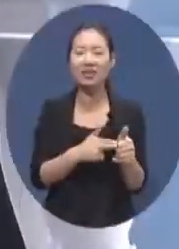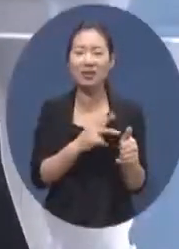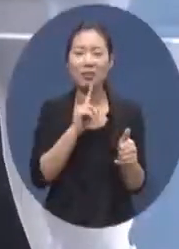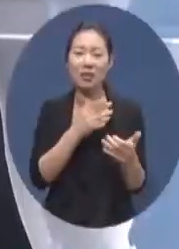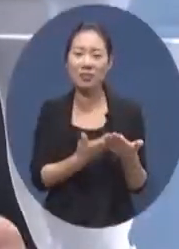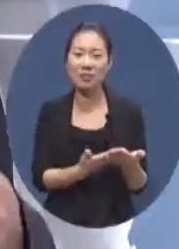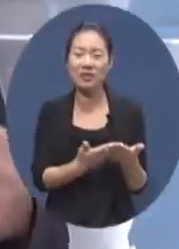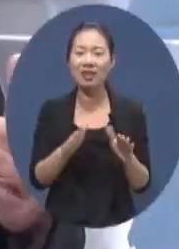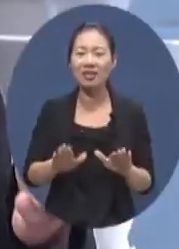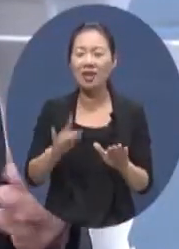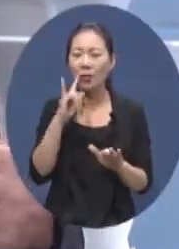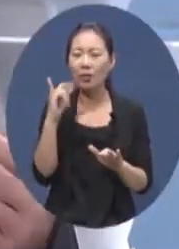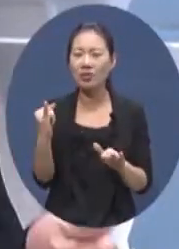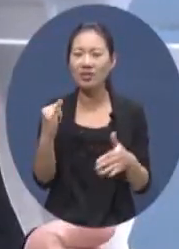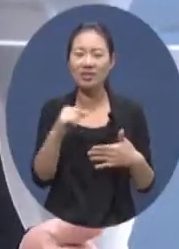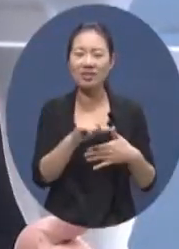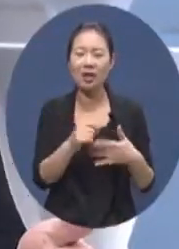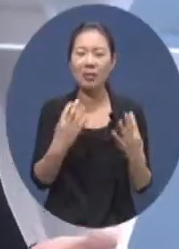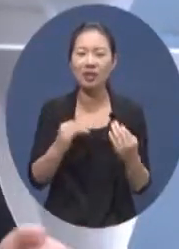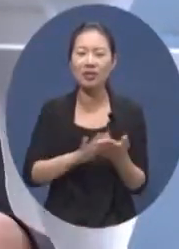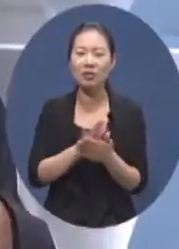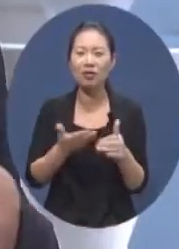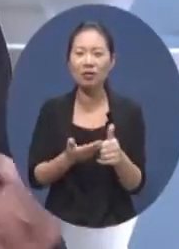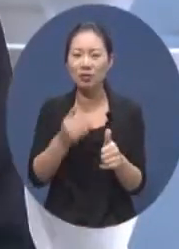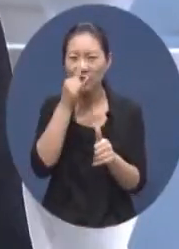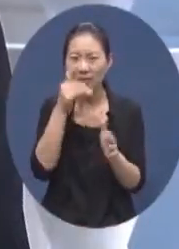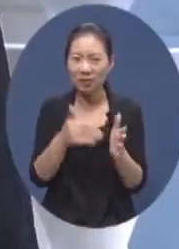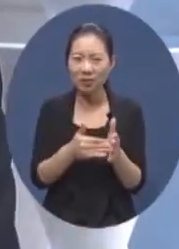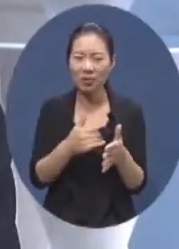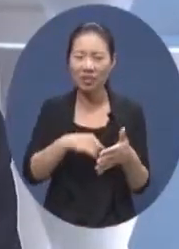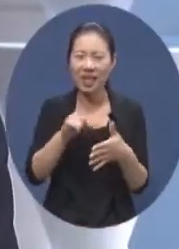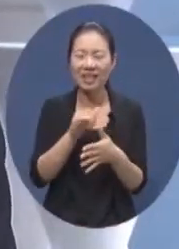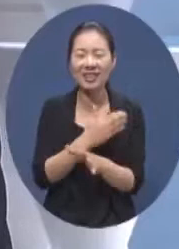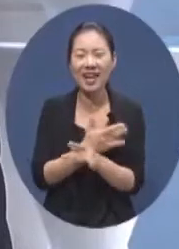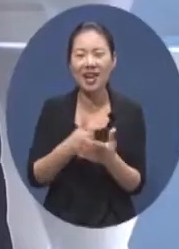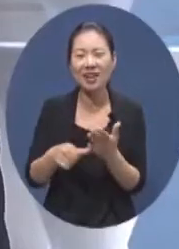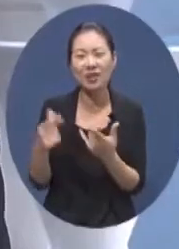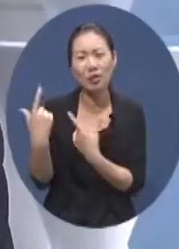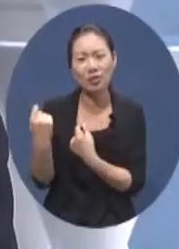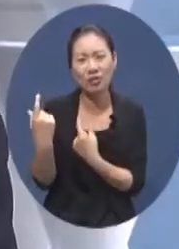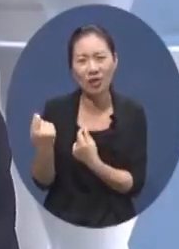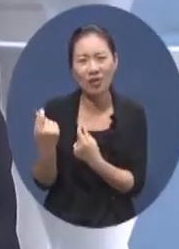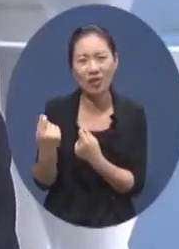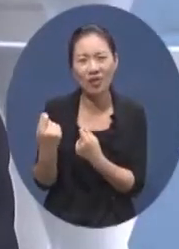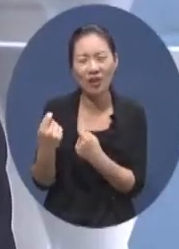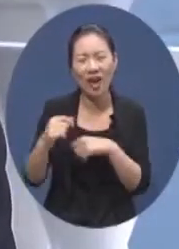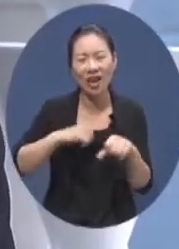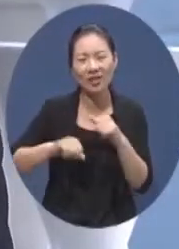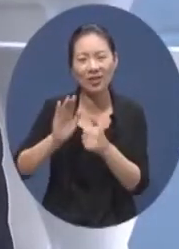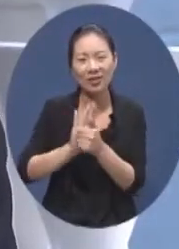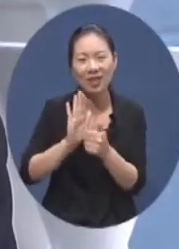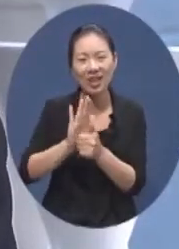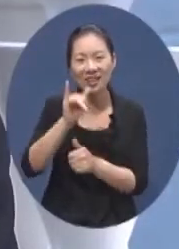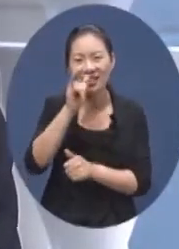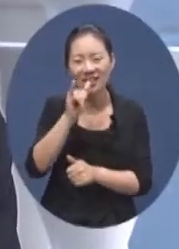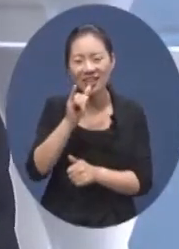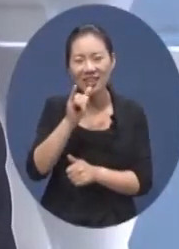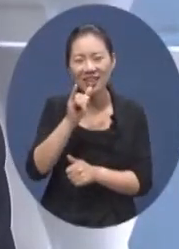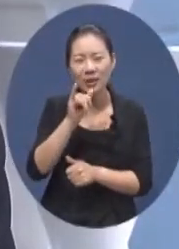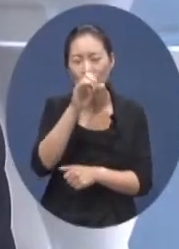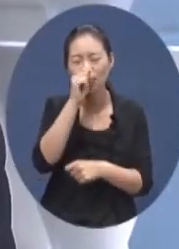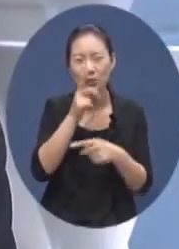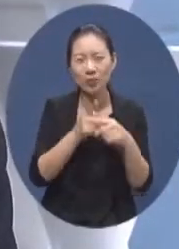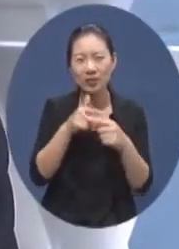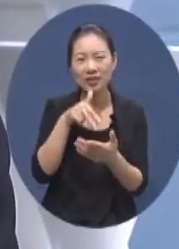어머니께서 승윤이하고 이렇게 많이 놀아주시고 아이의 장난감처럼 이렇게 행동해 주시는 것들은